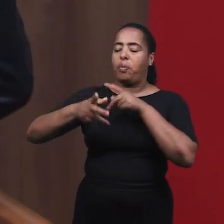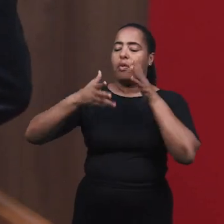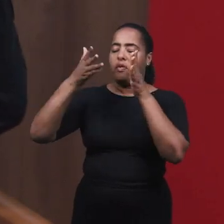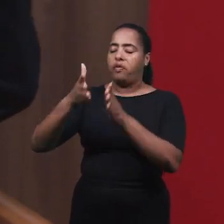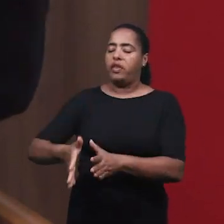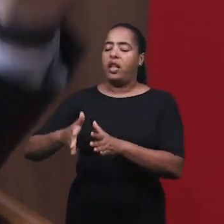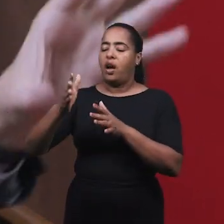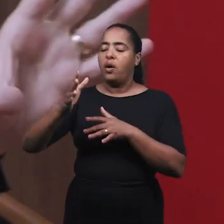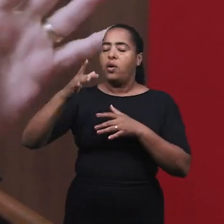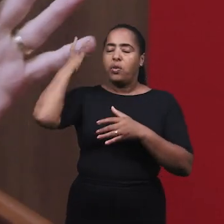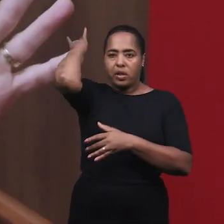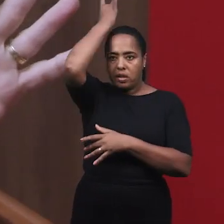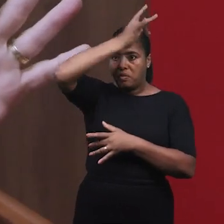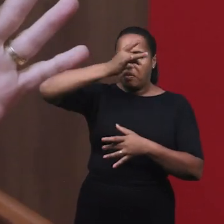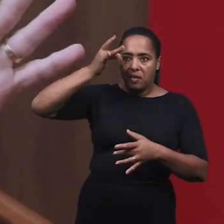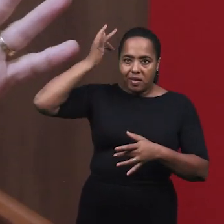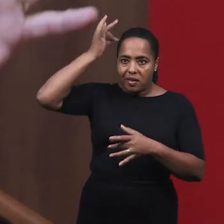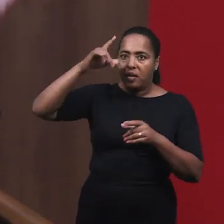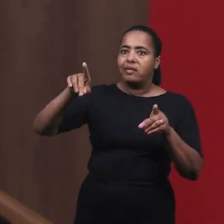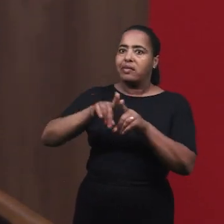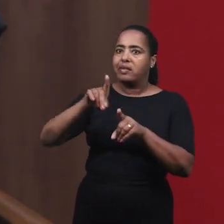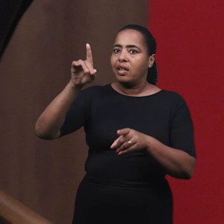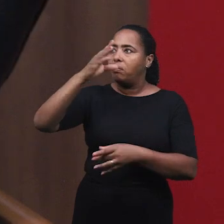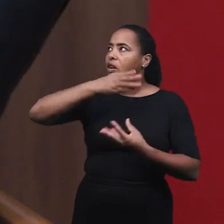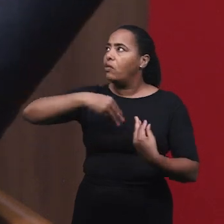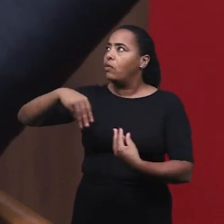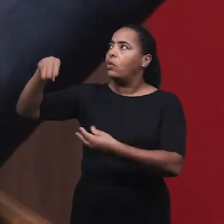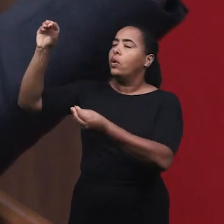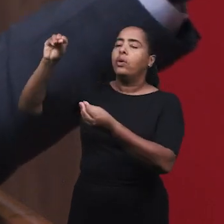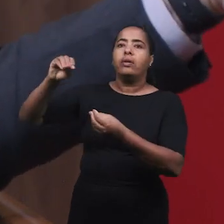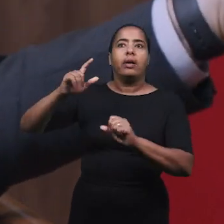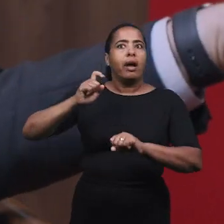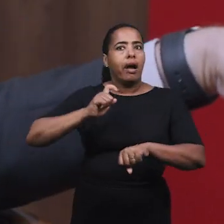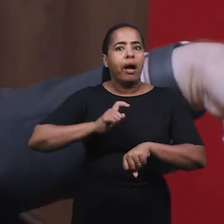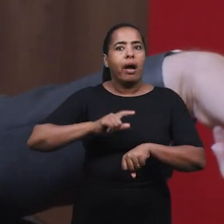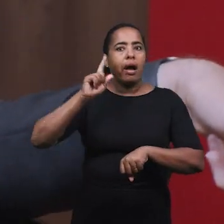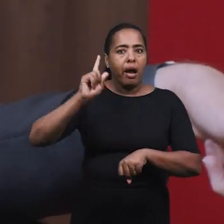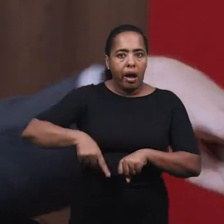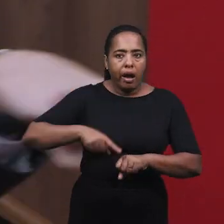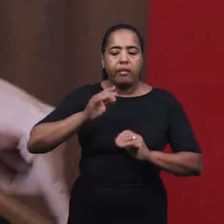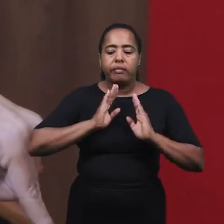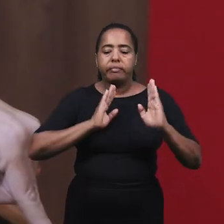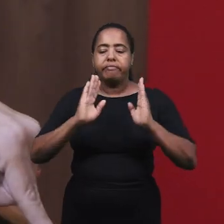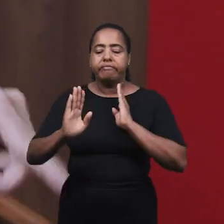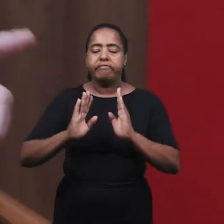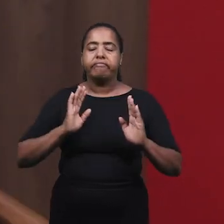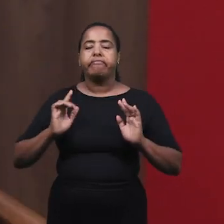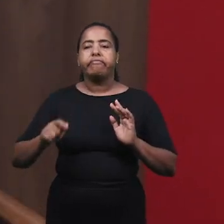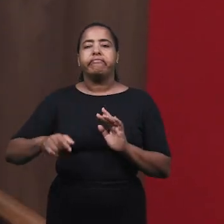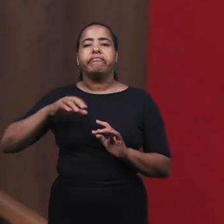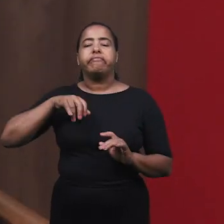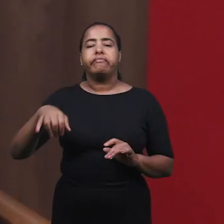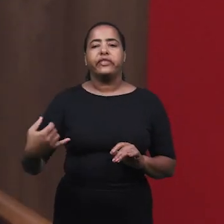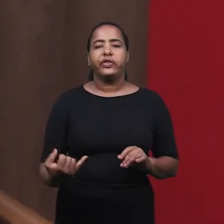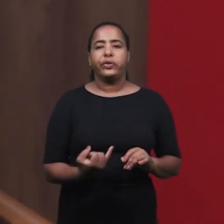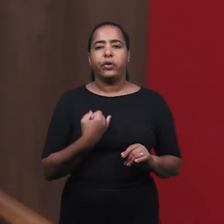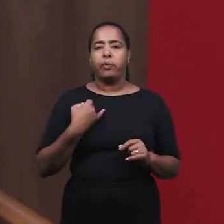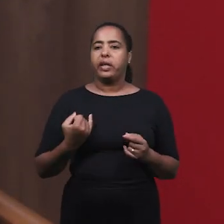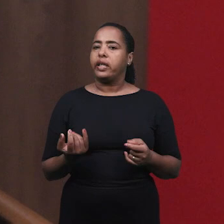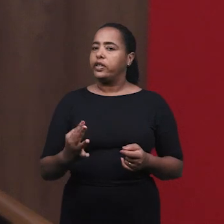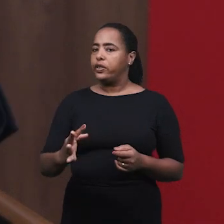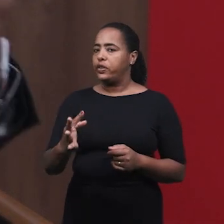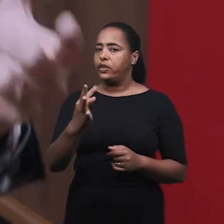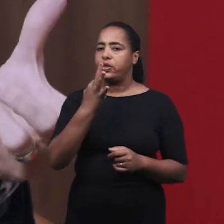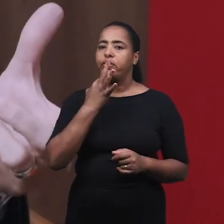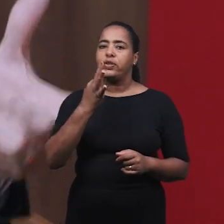aussi. Et c'est celui-là le moment final de l'opportunité de se connaître les mystères de